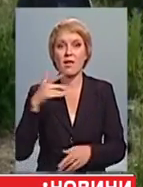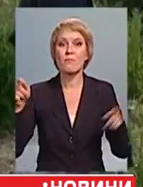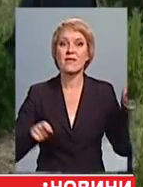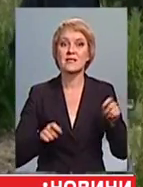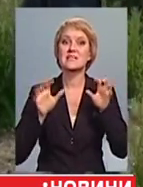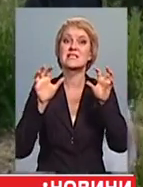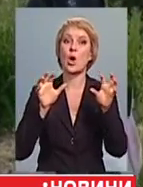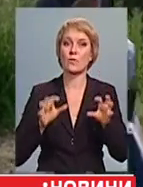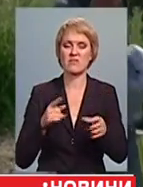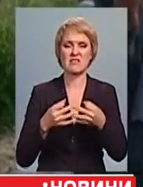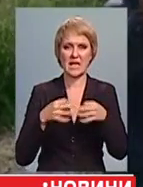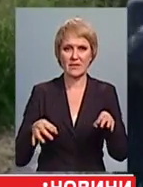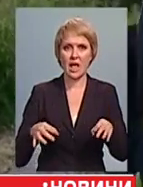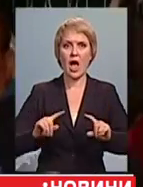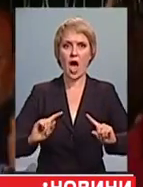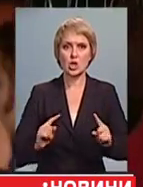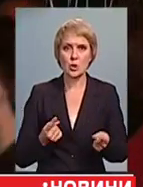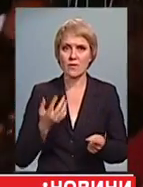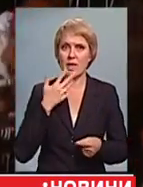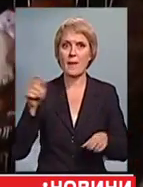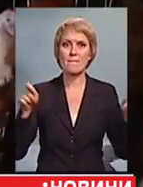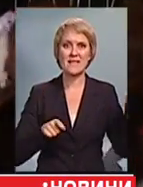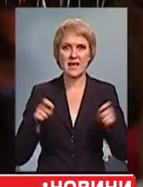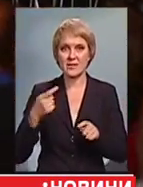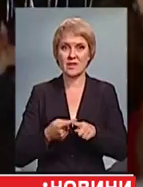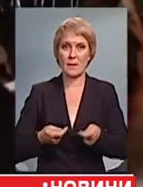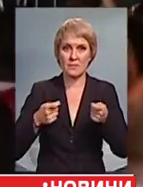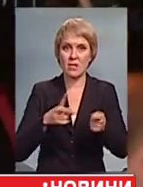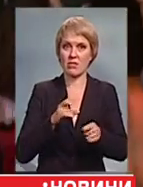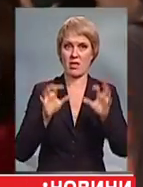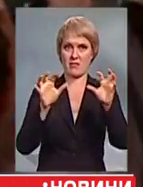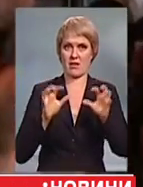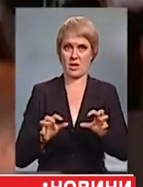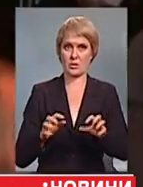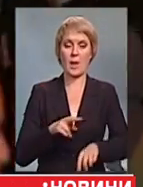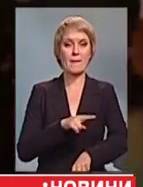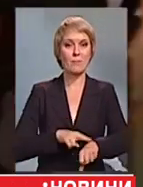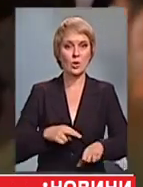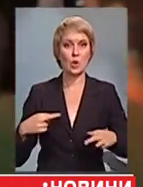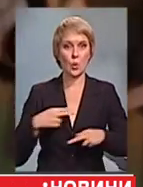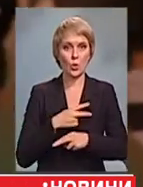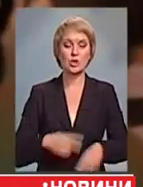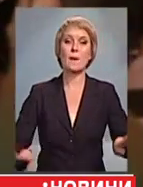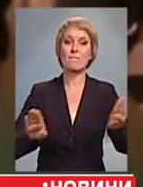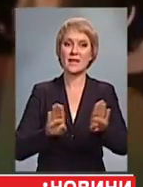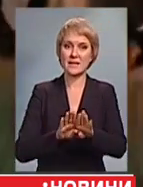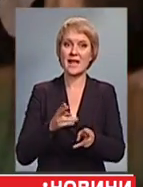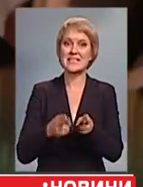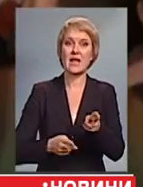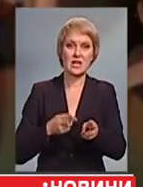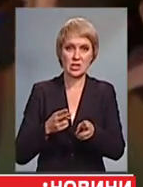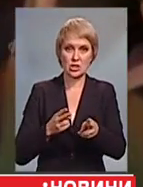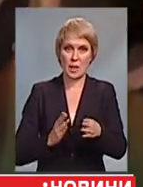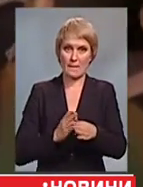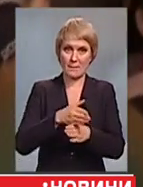Воно дозволяє арештовувати мігрантів, які прибувають до країни нелегально. До того ж, поліція Угорщини перекрила залізничний переїзд на рубежі,